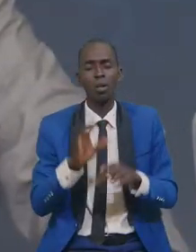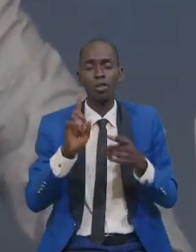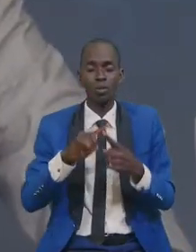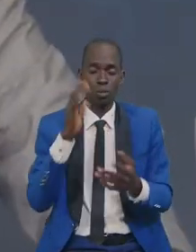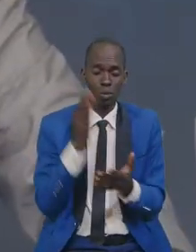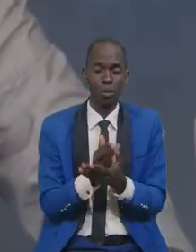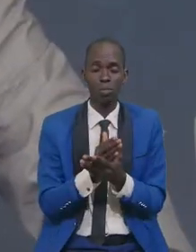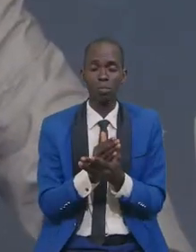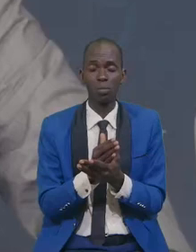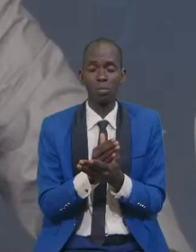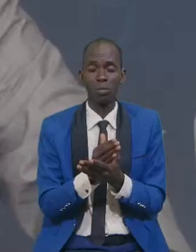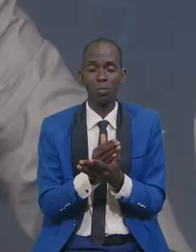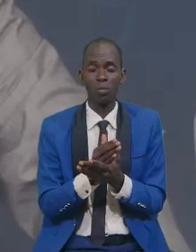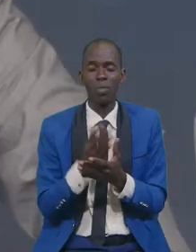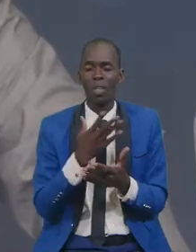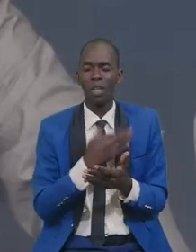ouvrier,